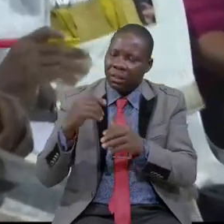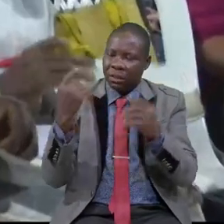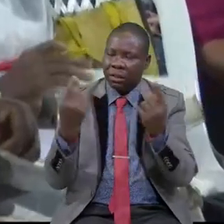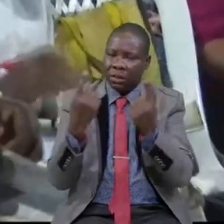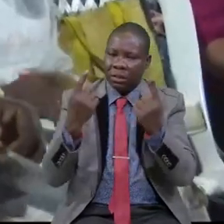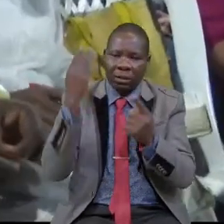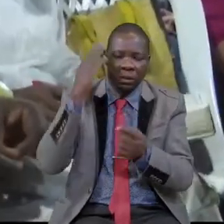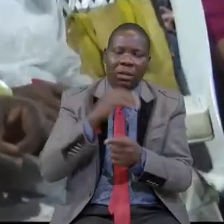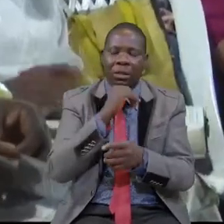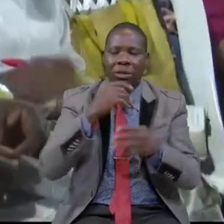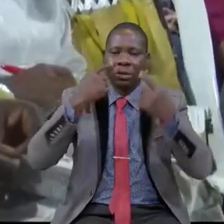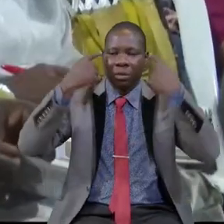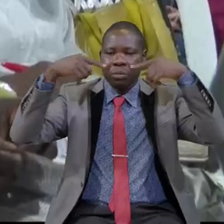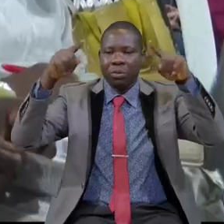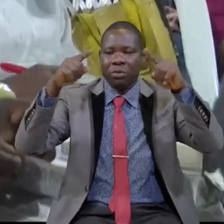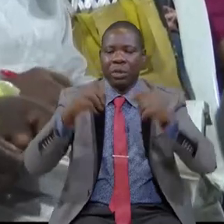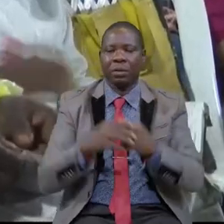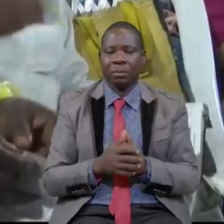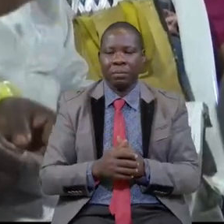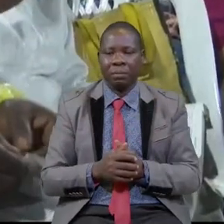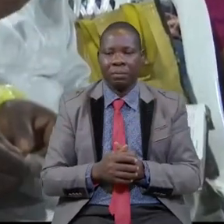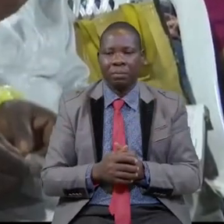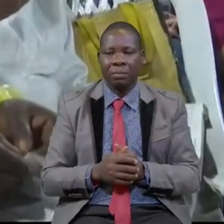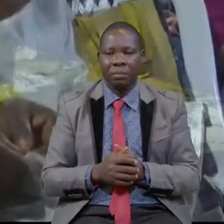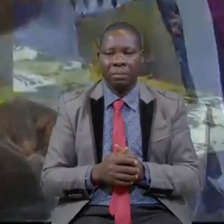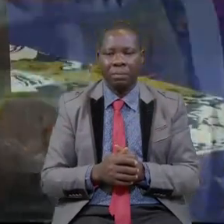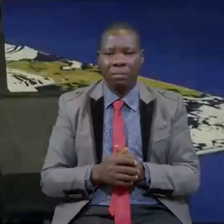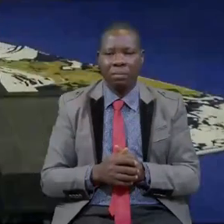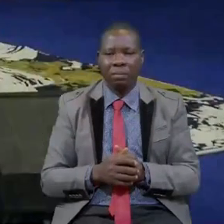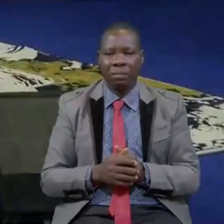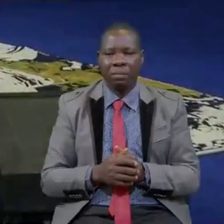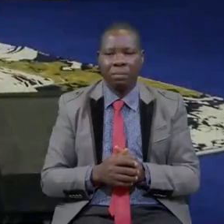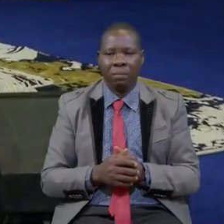dites-moi, ne prospère point.